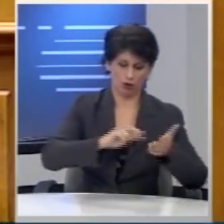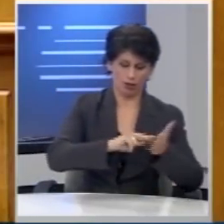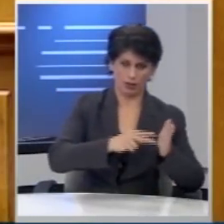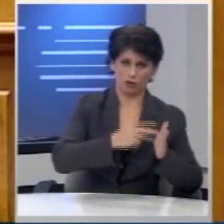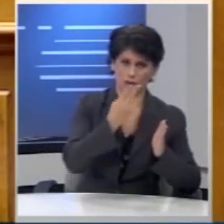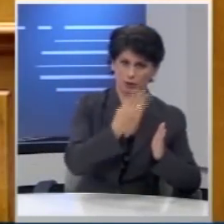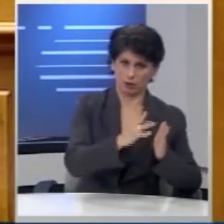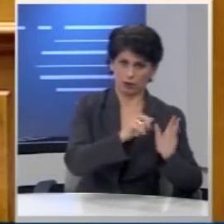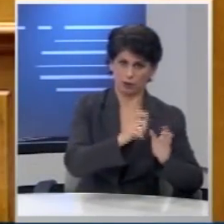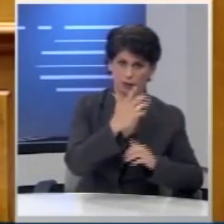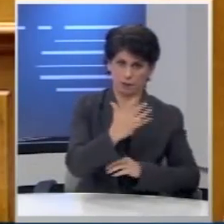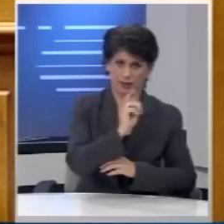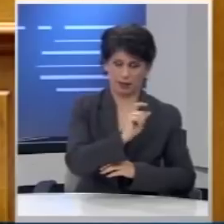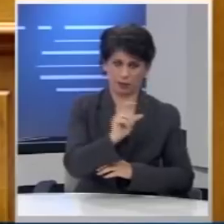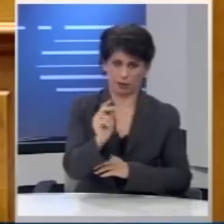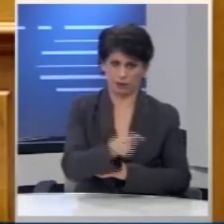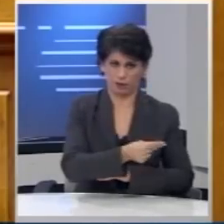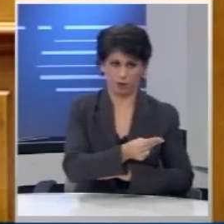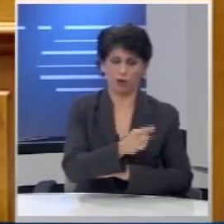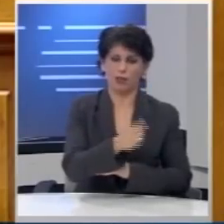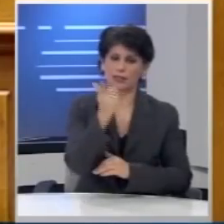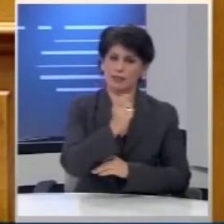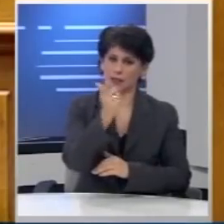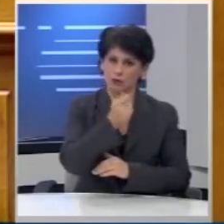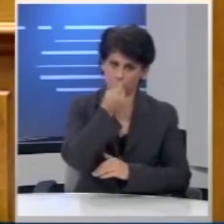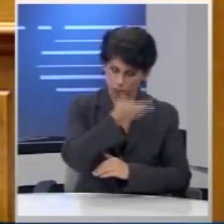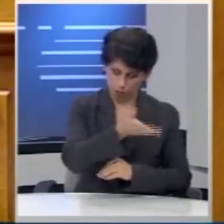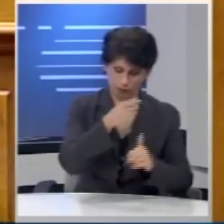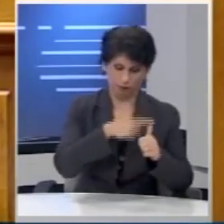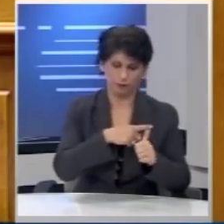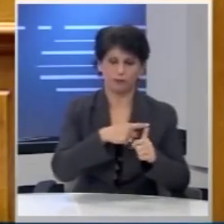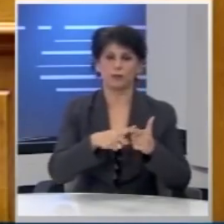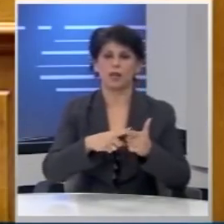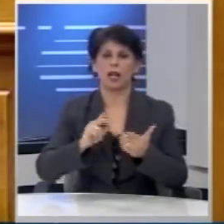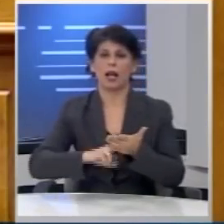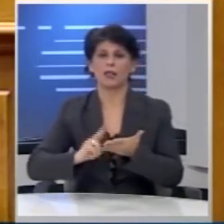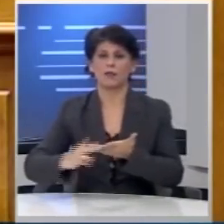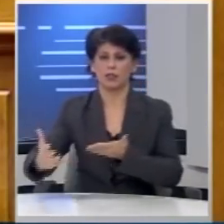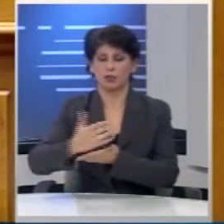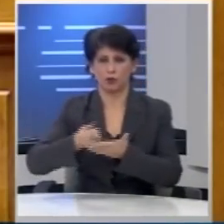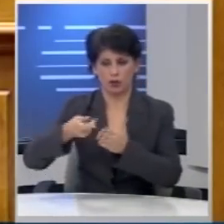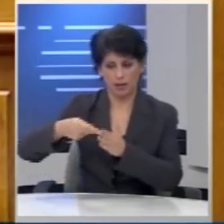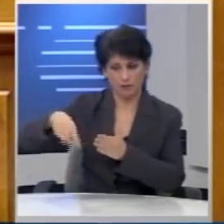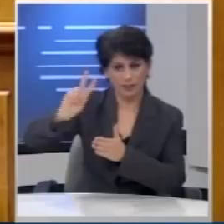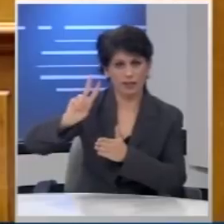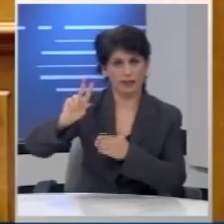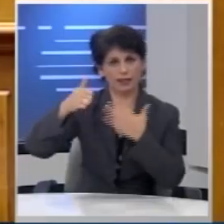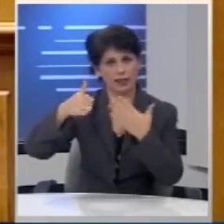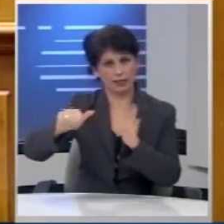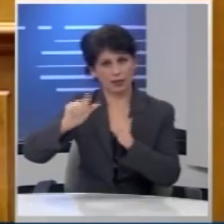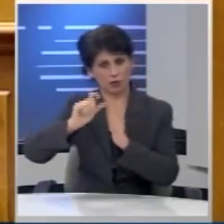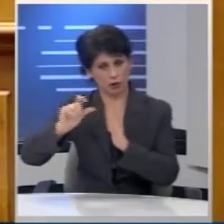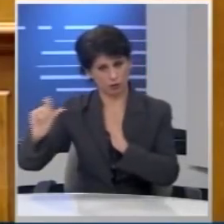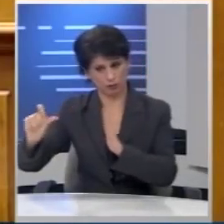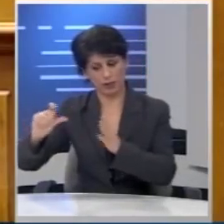εξοικονομεί 475 εκατομμύρια ευρώ συνταξιοδοτικής δαπάνης, οι ασφαλιστικές εισφορές αυξάνονται κατά